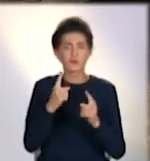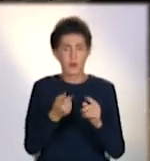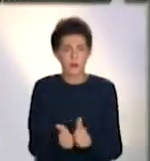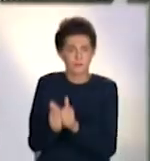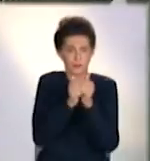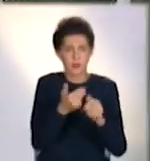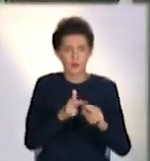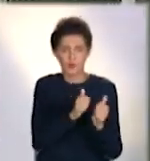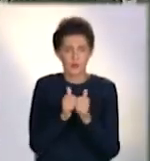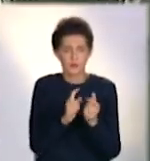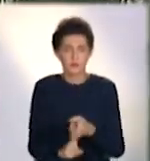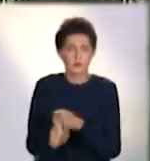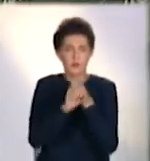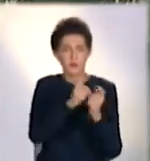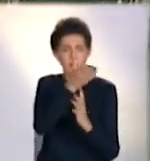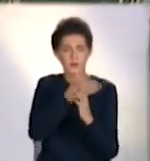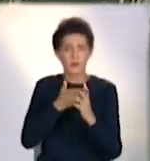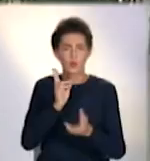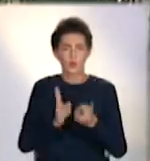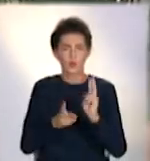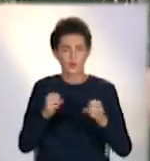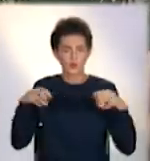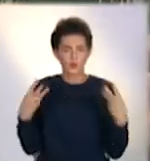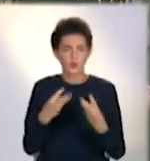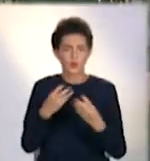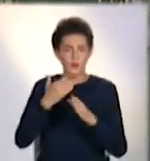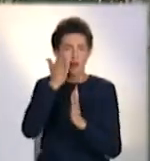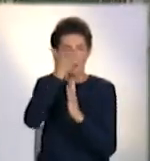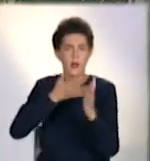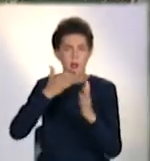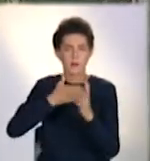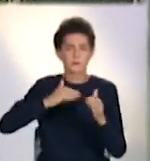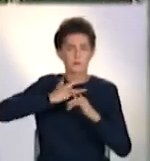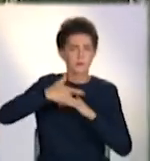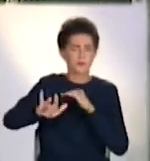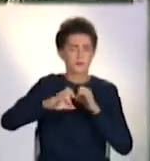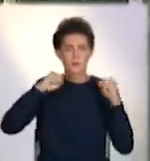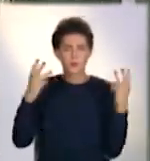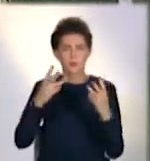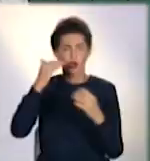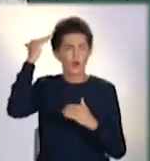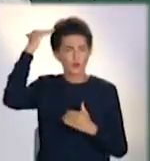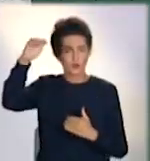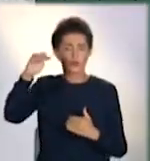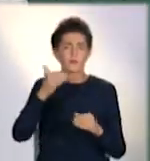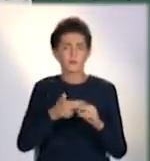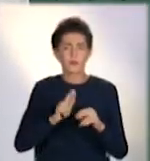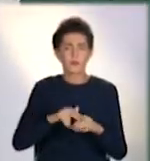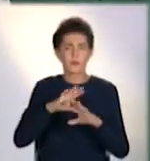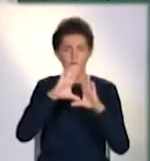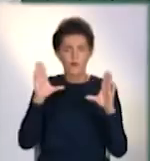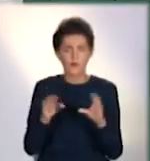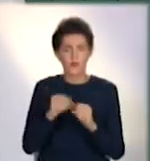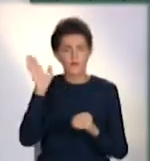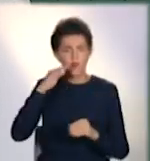будівлі. Пол сусідської кухні згоріла, можна сказати, пол чердака, пол криші згоріла. З колодця